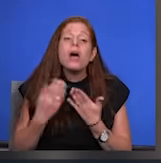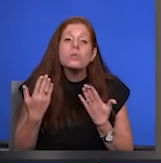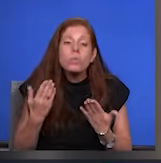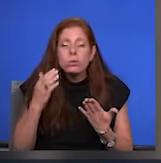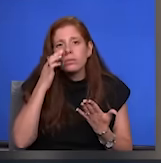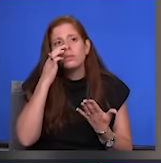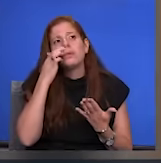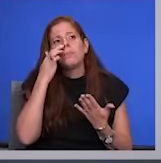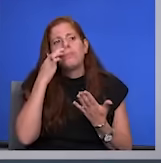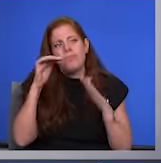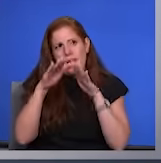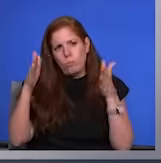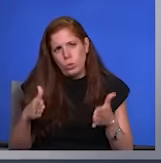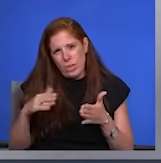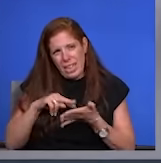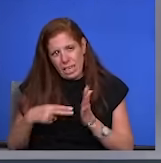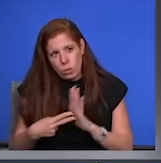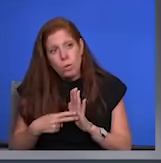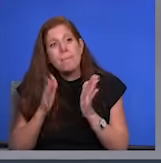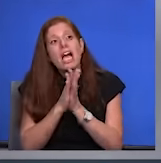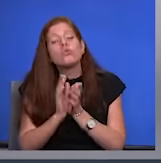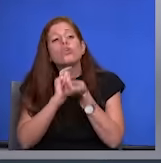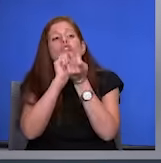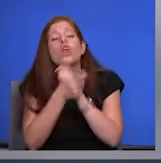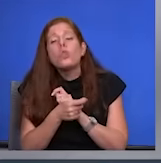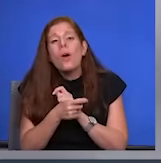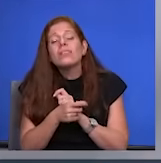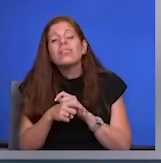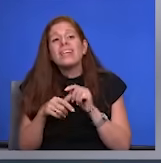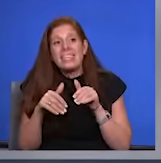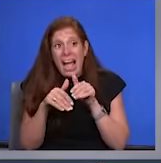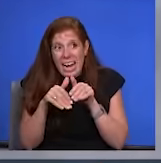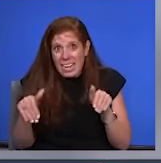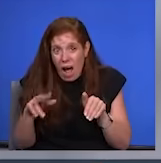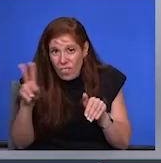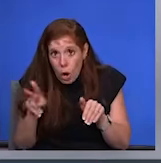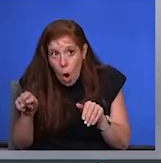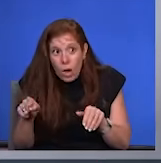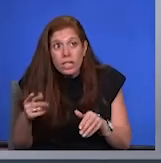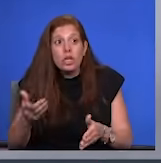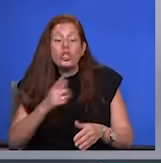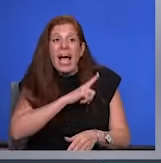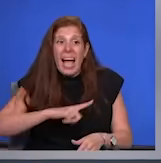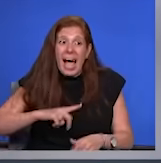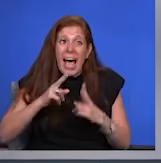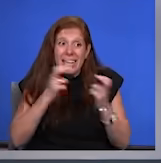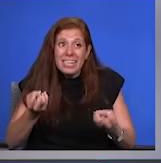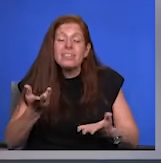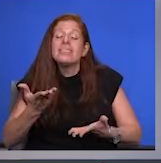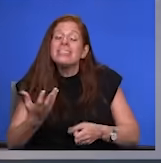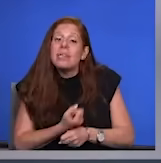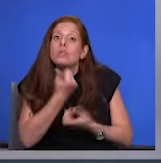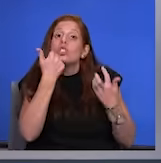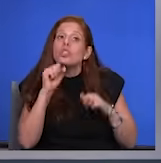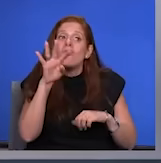התכנון, במיוחד בפני הוותמ"ל, ביקשנו לשנות את הקו הכחול, על מנת שהעיר תזכה ב-64 דונמים ירוקים, והם